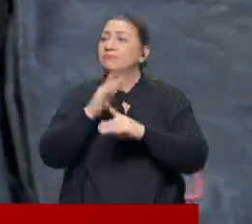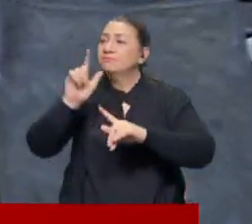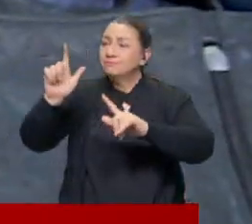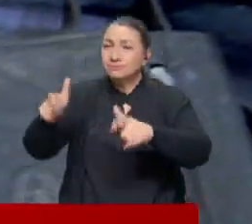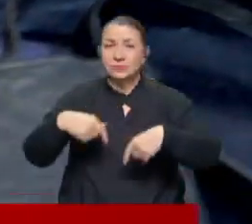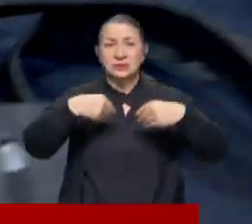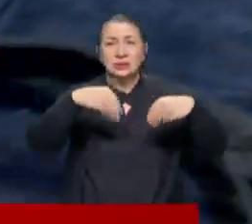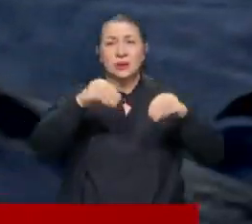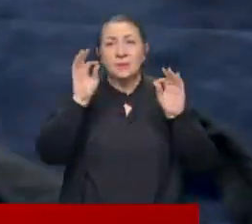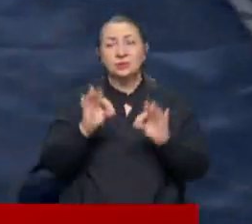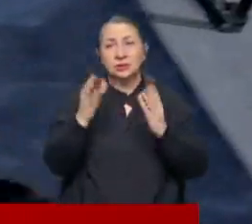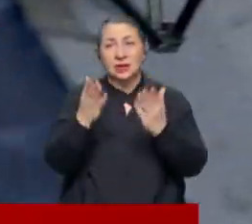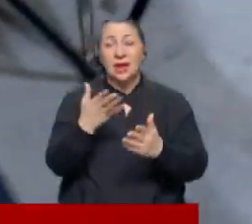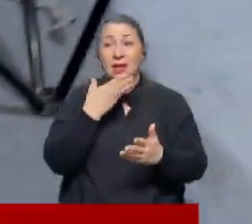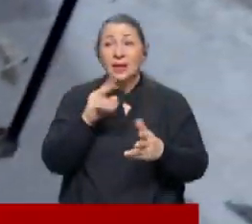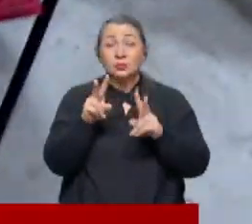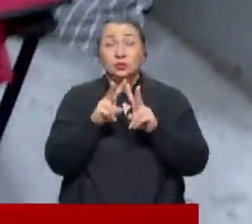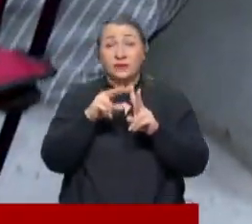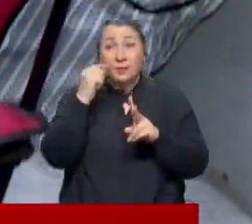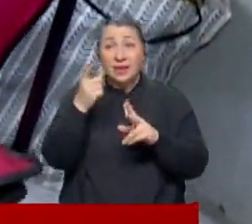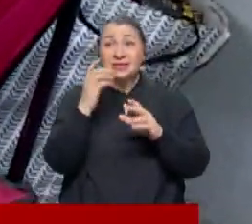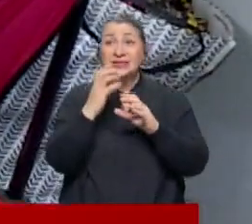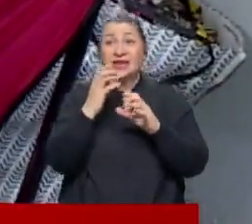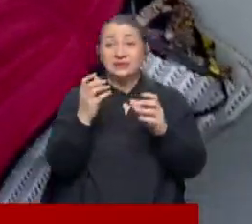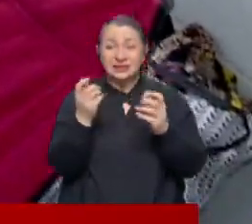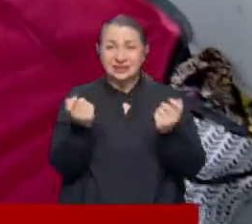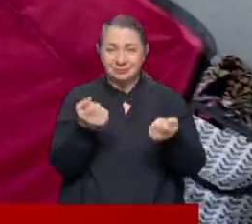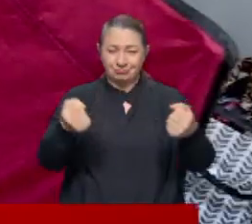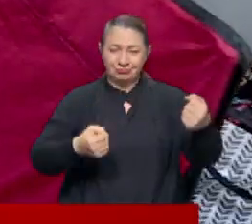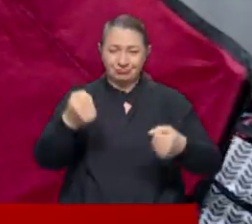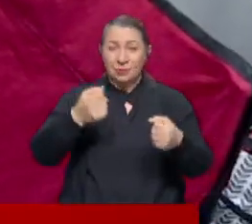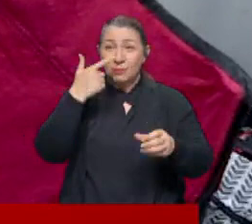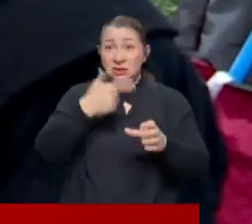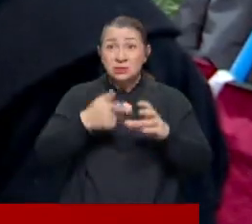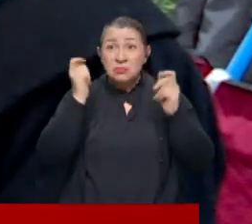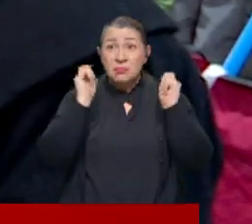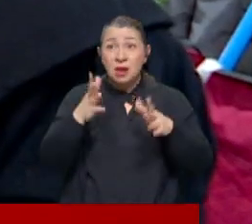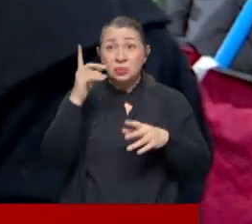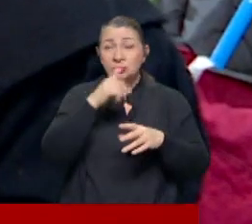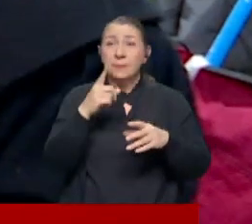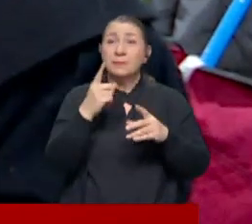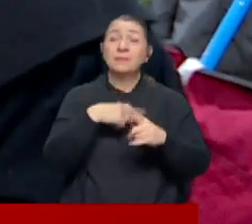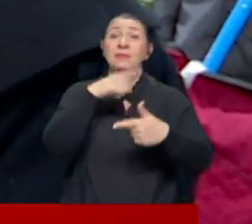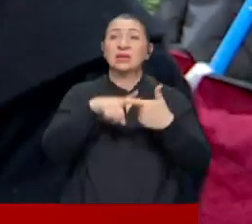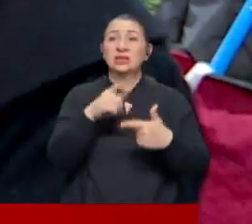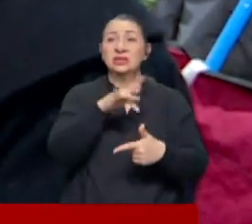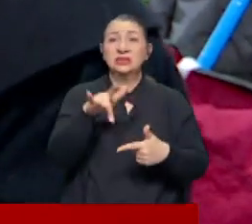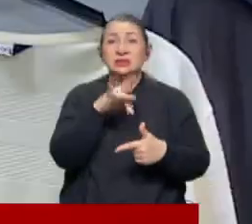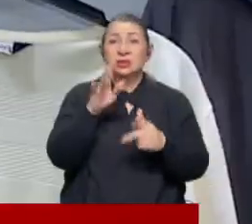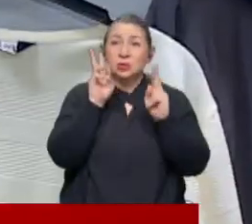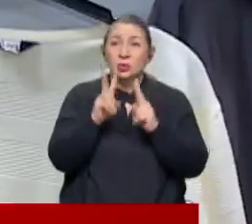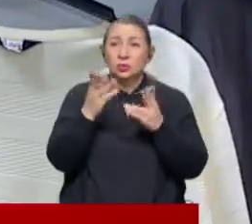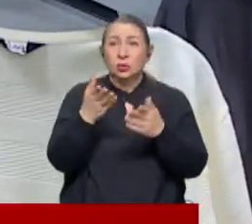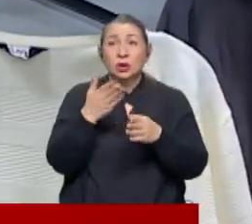el kıyafetlerini satıyorlar. Emekli Mustafa Bey servis şoförlüğü yaparken artan mazot fiyatları yüzünden bir de işsizliği